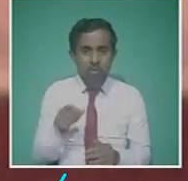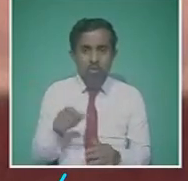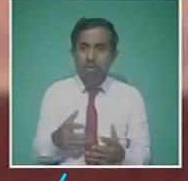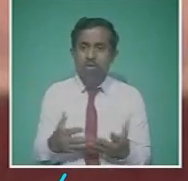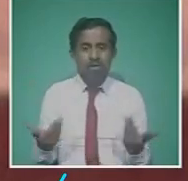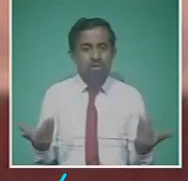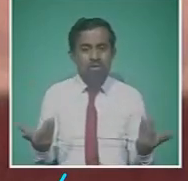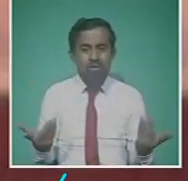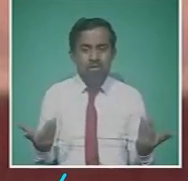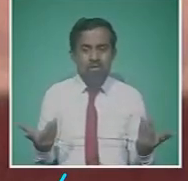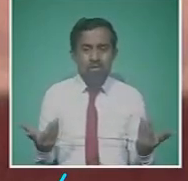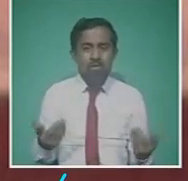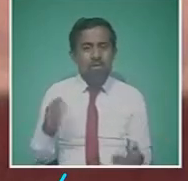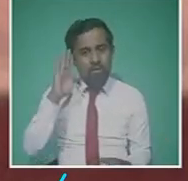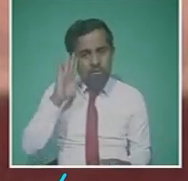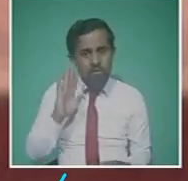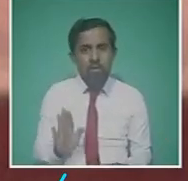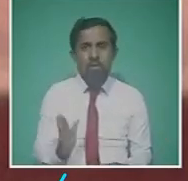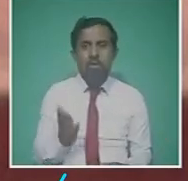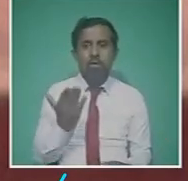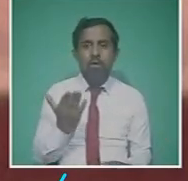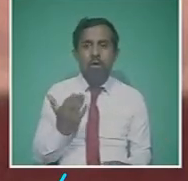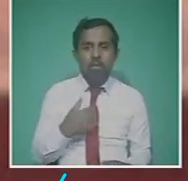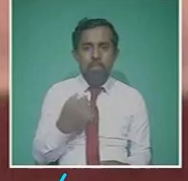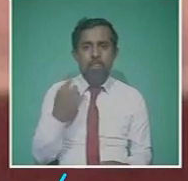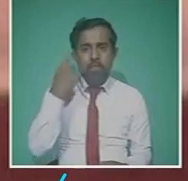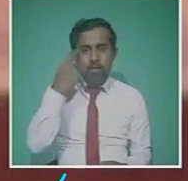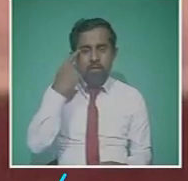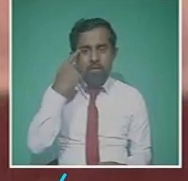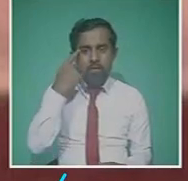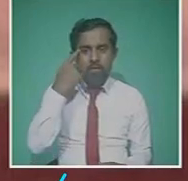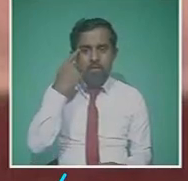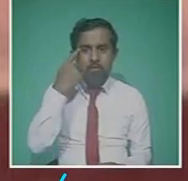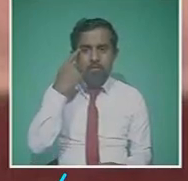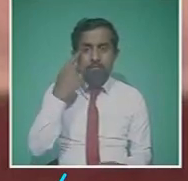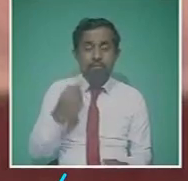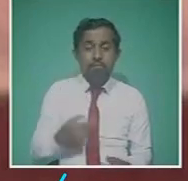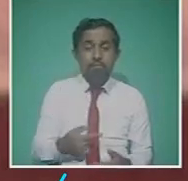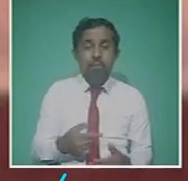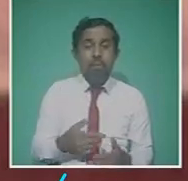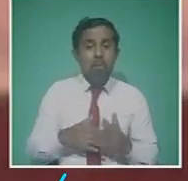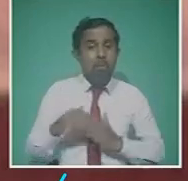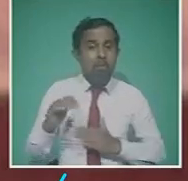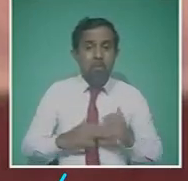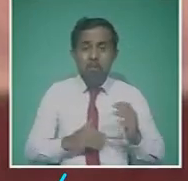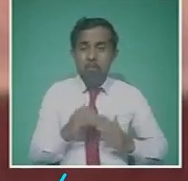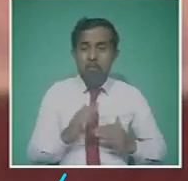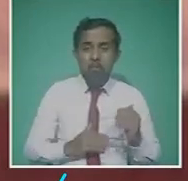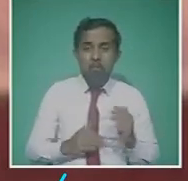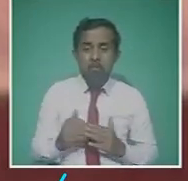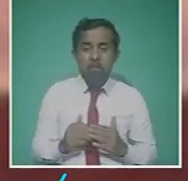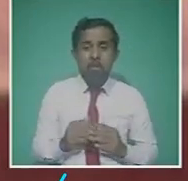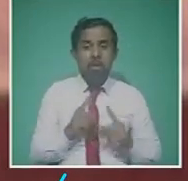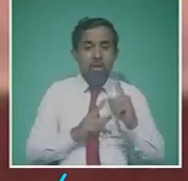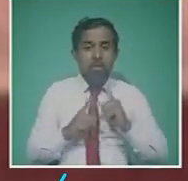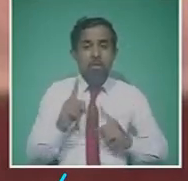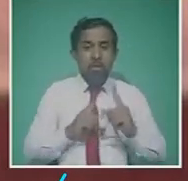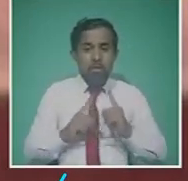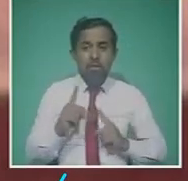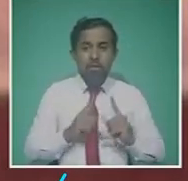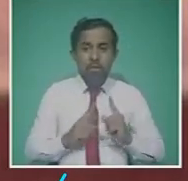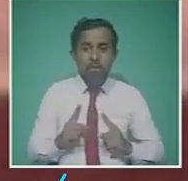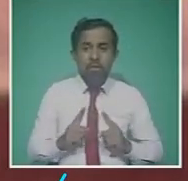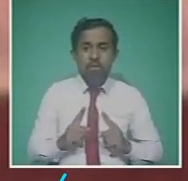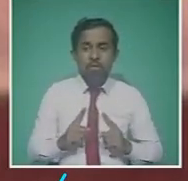නෑ ඒක තමයි ස්වභාවය අපි දන්නවා ඉතින් ඒ නිසා මේවා පාවිච්චි කරලා මේවා ගැන කතා කර කර